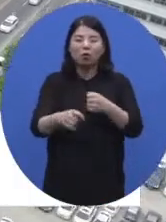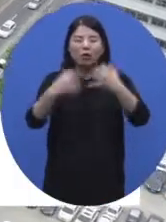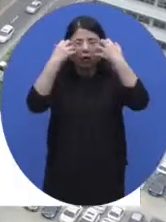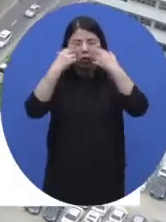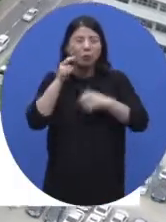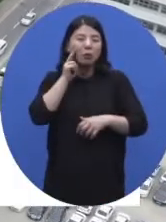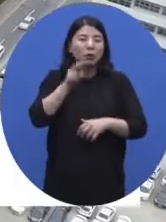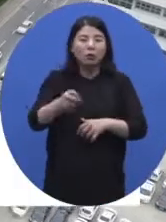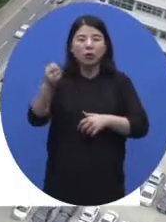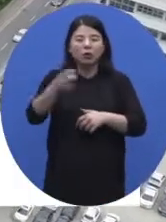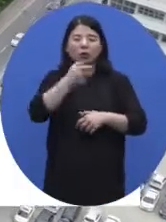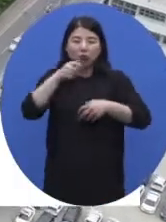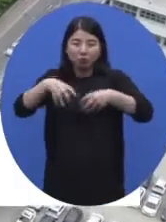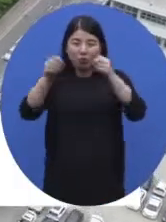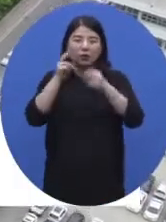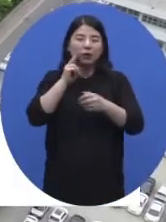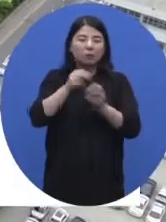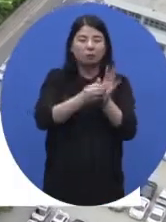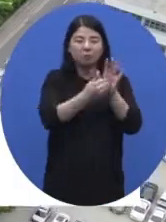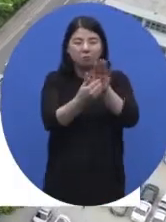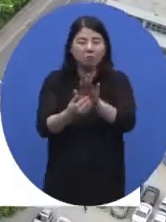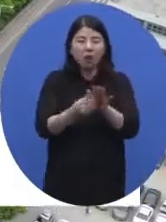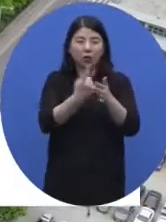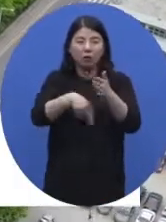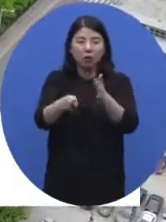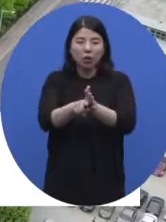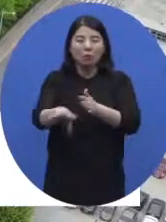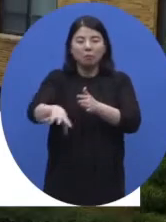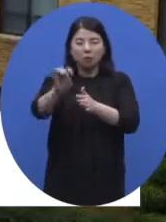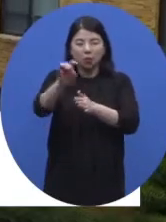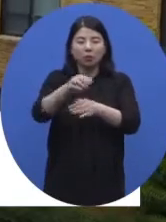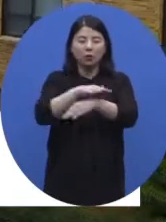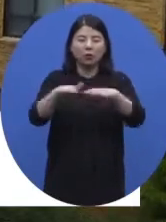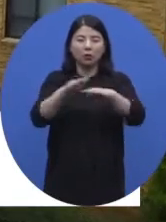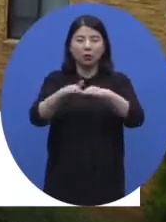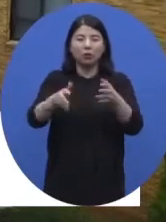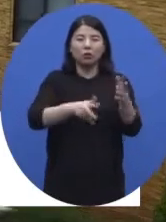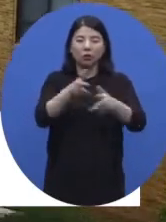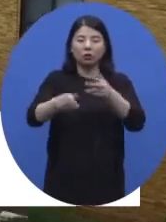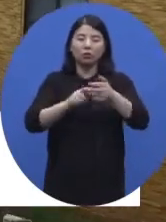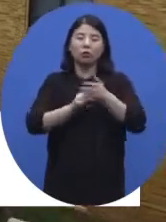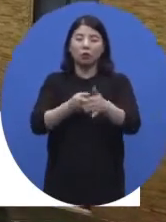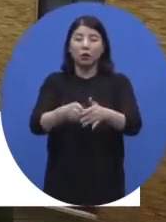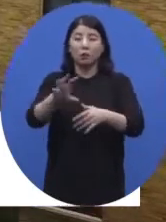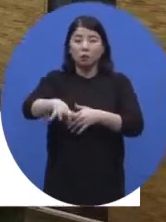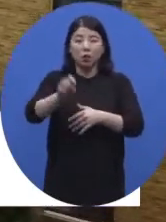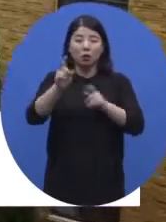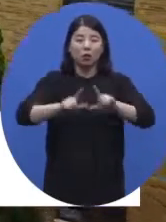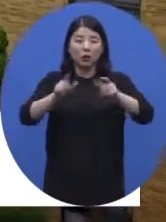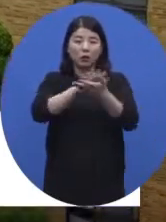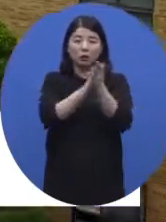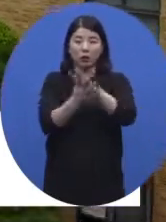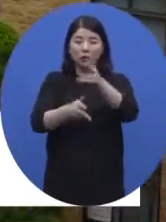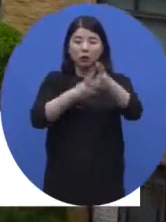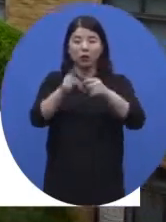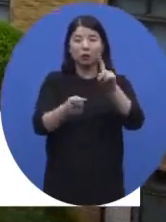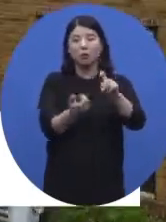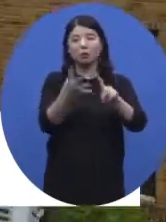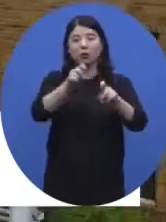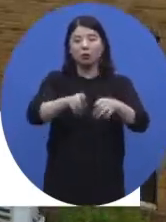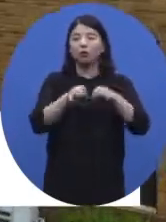가뭄 에 대응하기 위해 대응 사업을 선제적으로 추진합니다 우선 기후변화 적응 사업의 11억원을 투입해